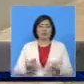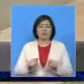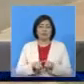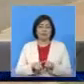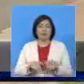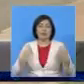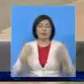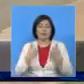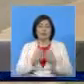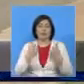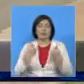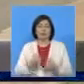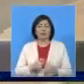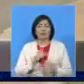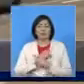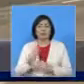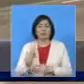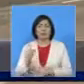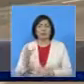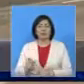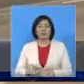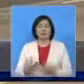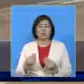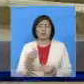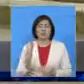ДТП, в которых погибли 2 человека, и еще